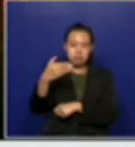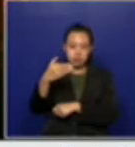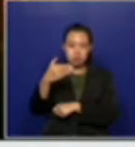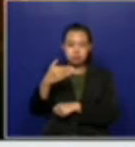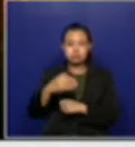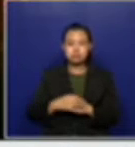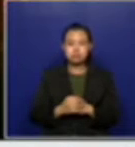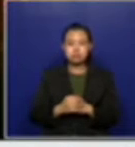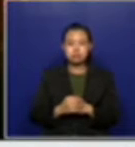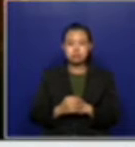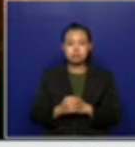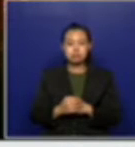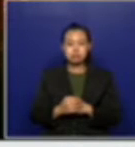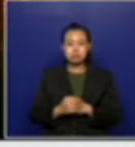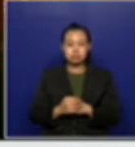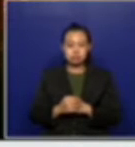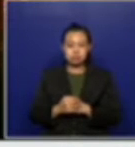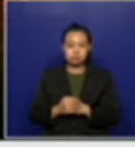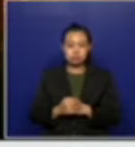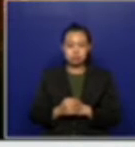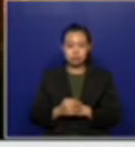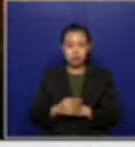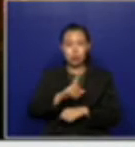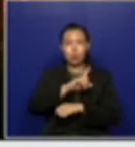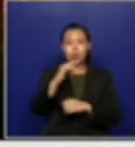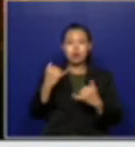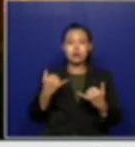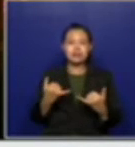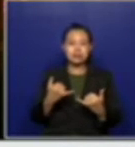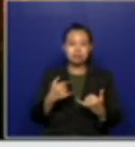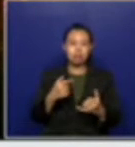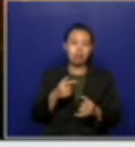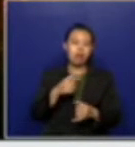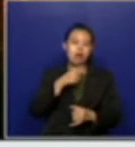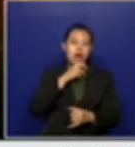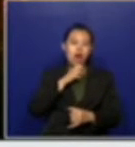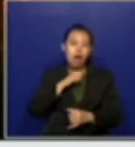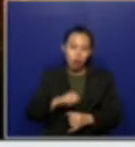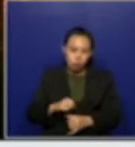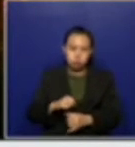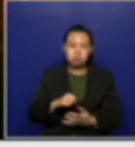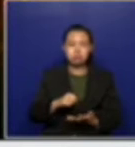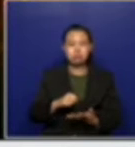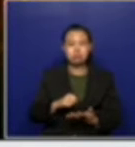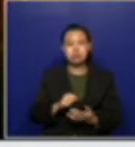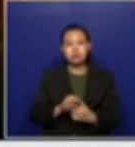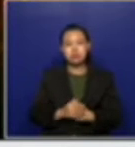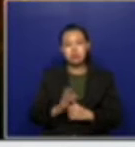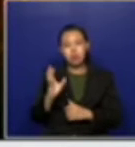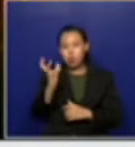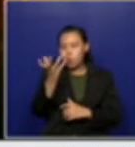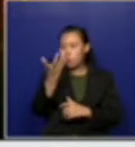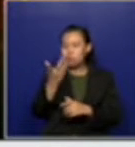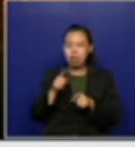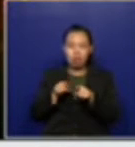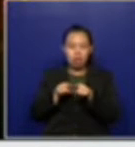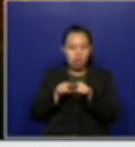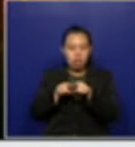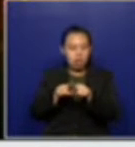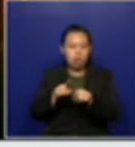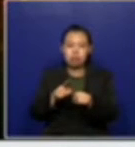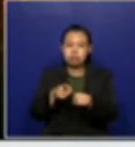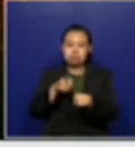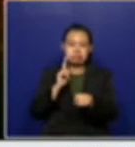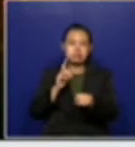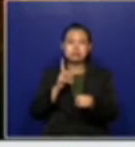ยุทธศาสตร์ชาติ20ปีนั้นวันนี้เป็นเรื่องที่ล้าหลังแล้วก็ไม่ทันกับยุคเหตุการณ์ที่เปลี่ยนไปอ